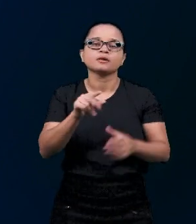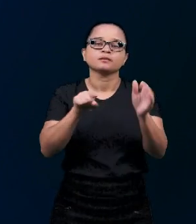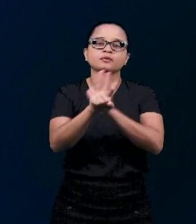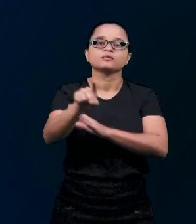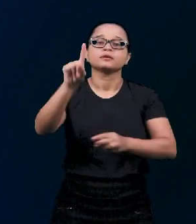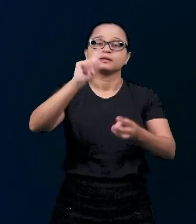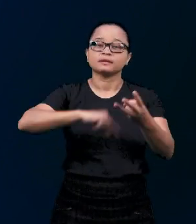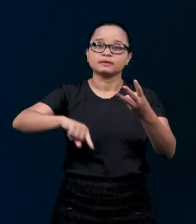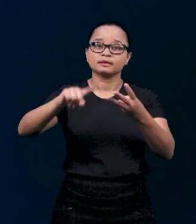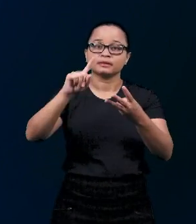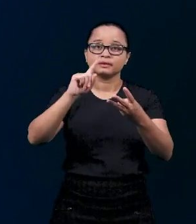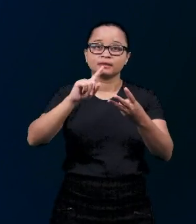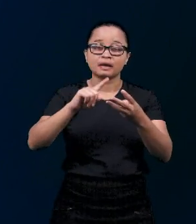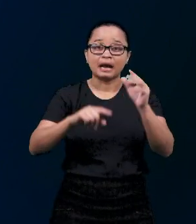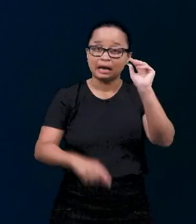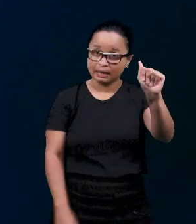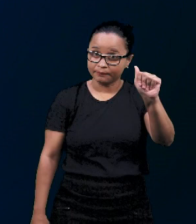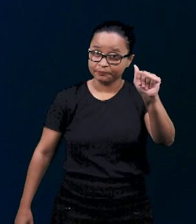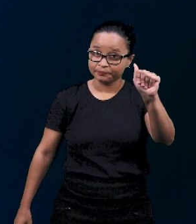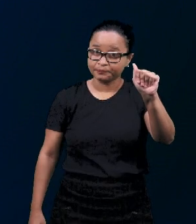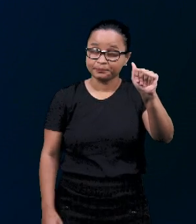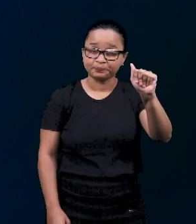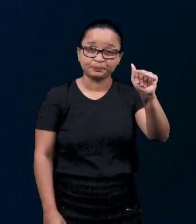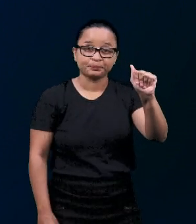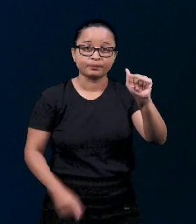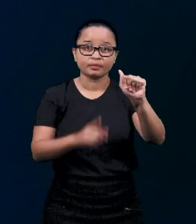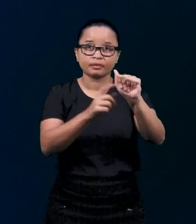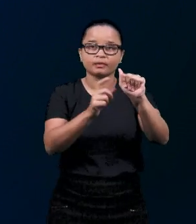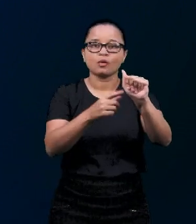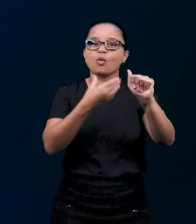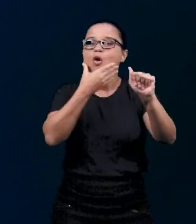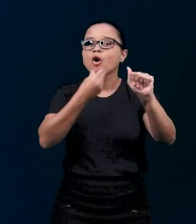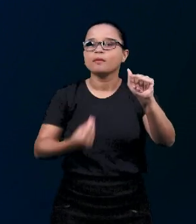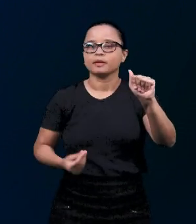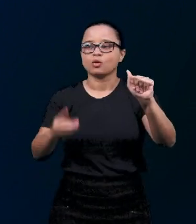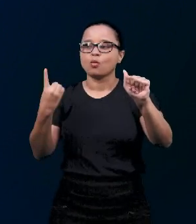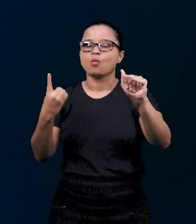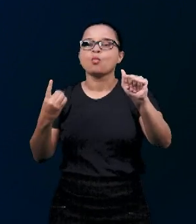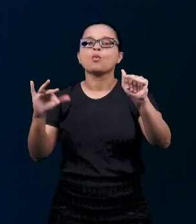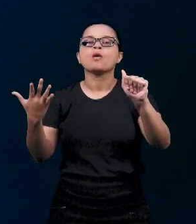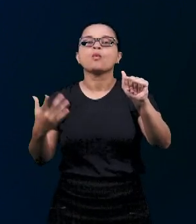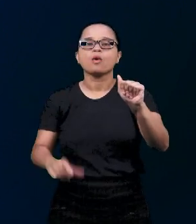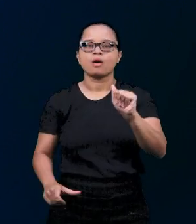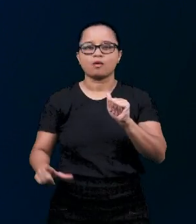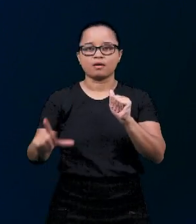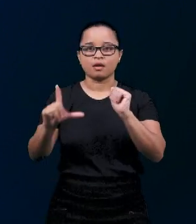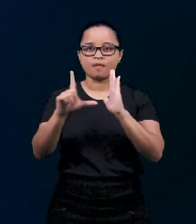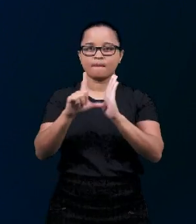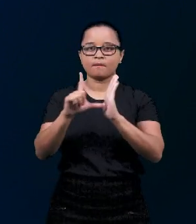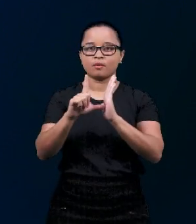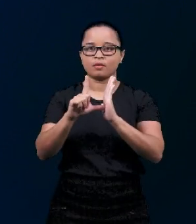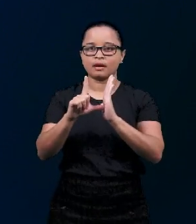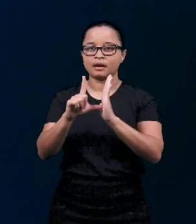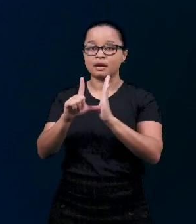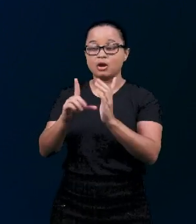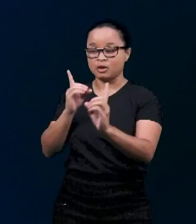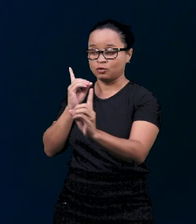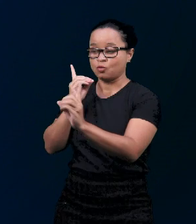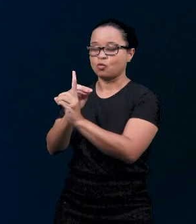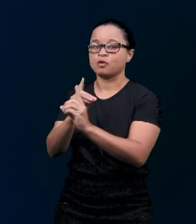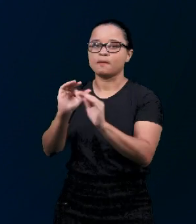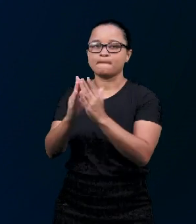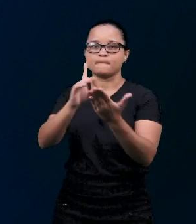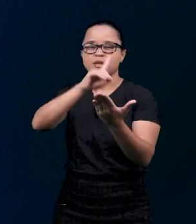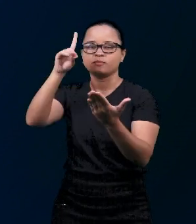Martin Luther, qui a eu une rencontre avec la parole révélée, parle de celui qui connaît la parole et a sa